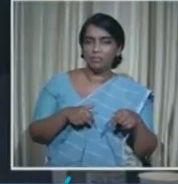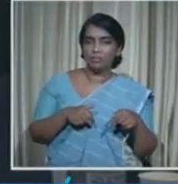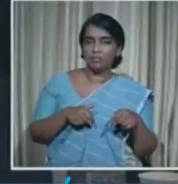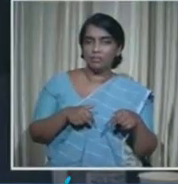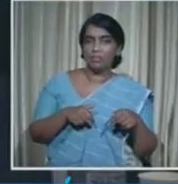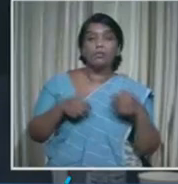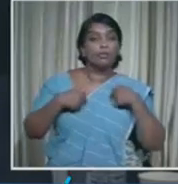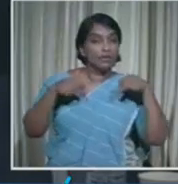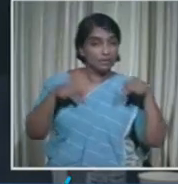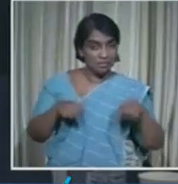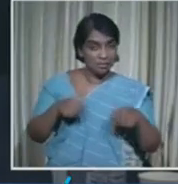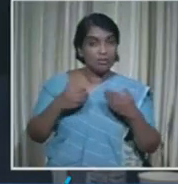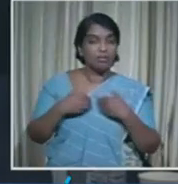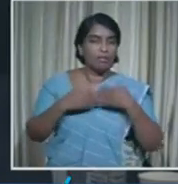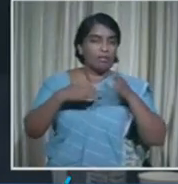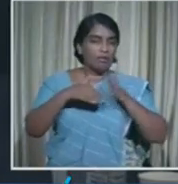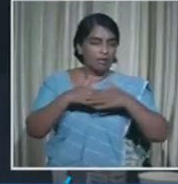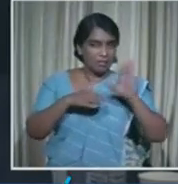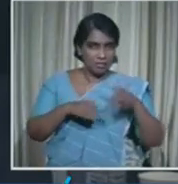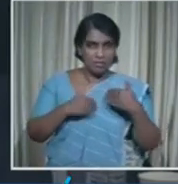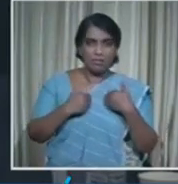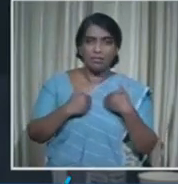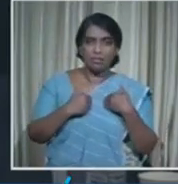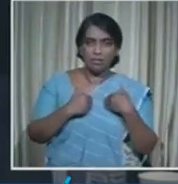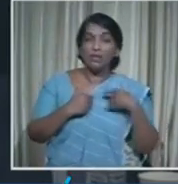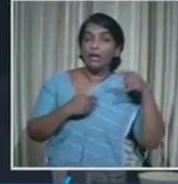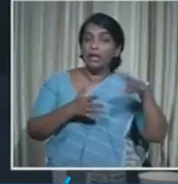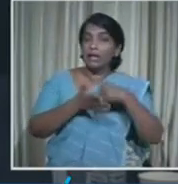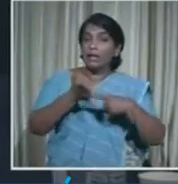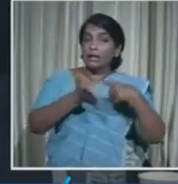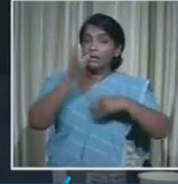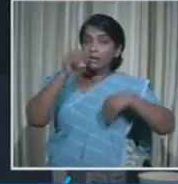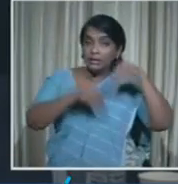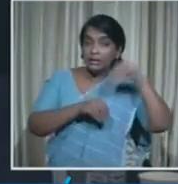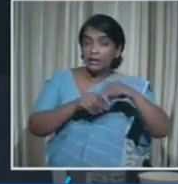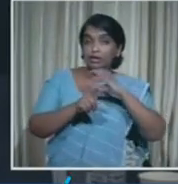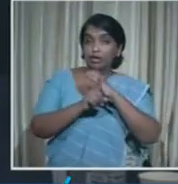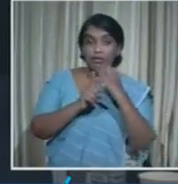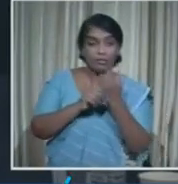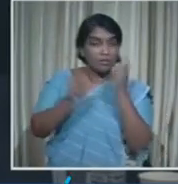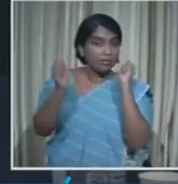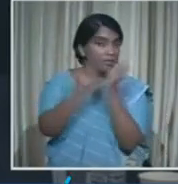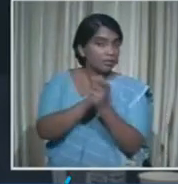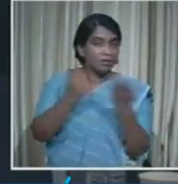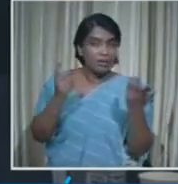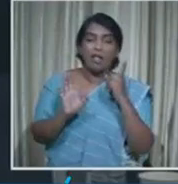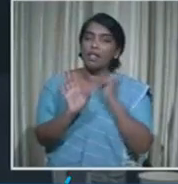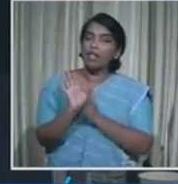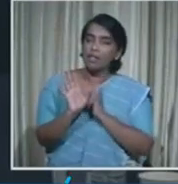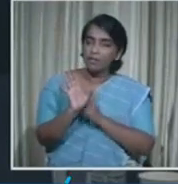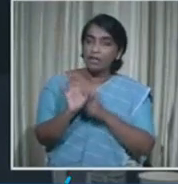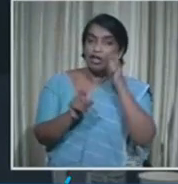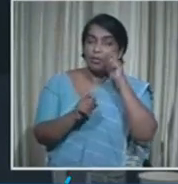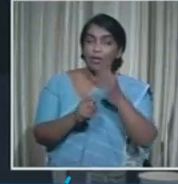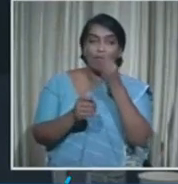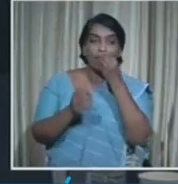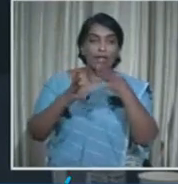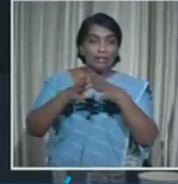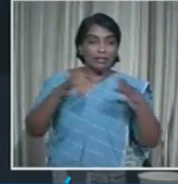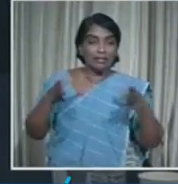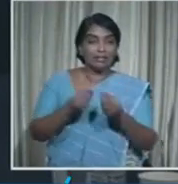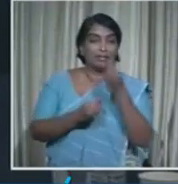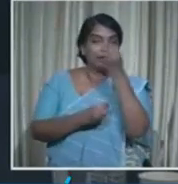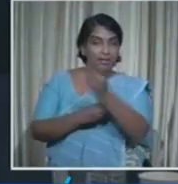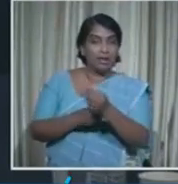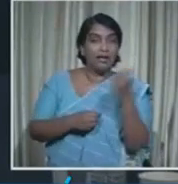අපි අද මුහුණ දීලා තියෙන්නේ මේ දේශපාලන සංස්කෘතිය වෙනස් නොවුනොත් හැමදාම ජනතාවට බත් පැකට් එක දීලා